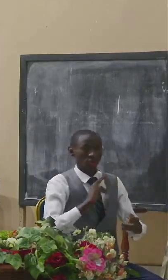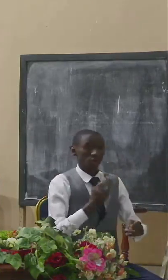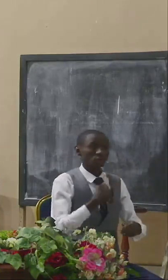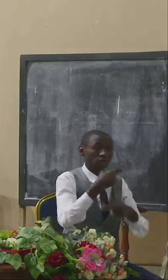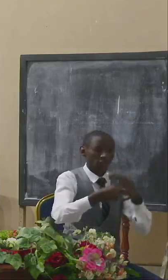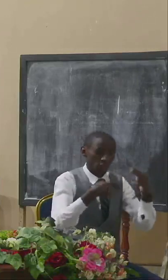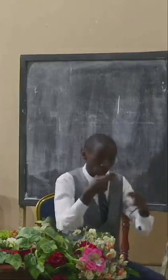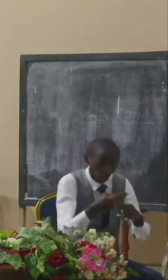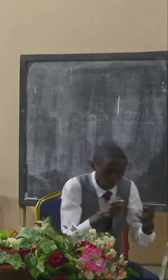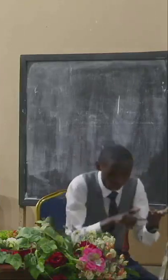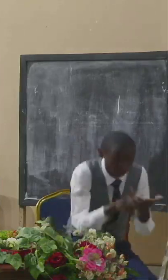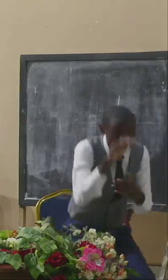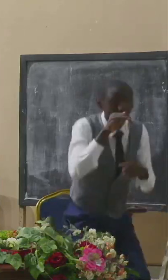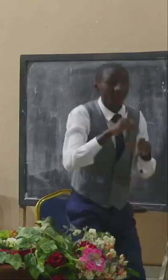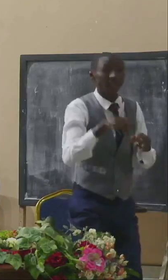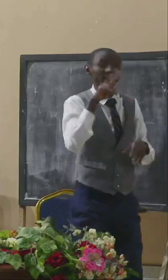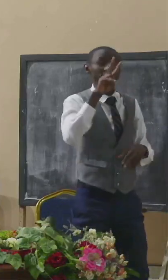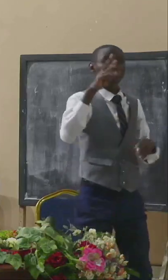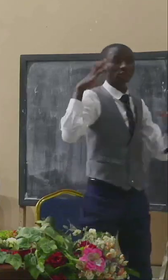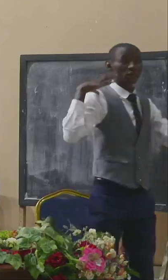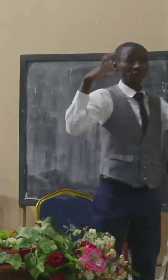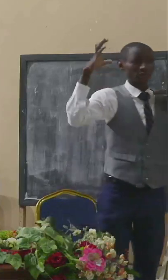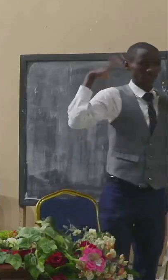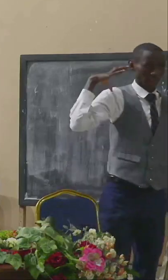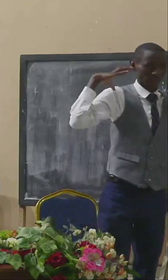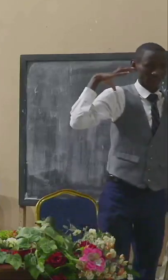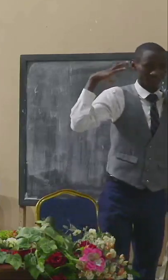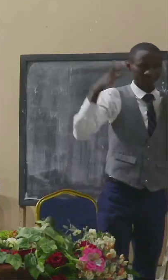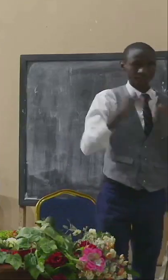2 Corinthiens. Tutasoma katika wa Korinto wa pili.